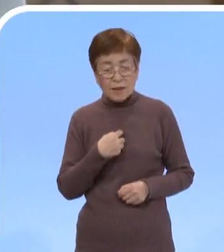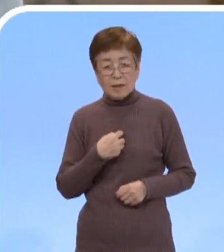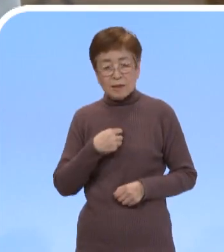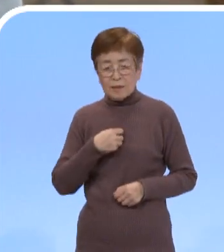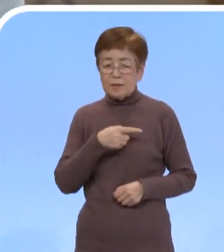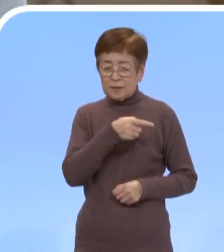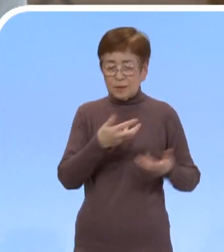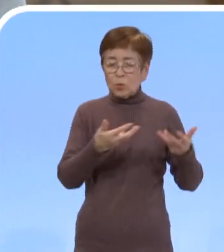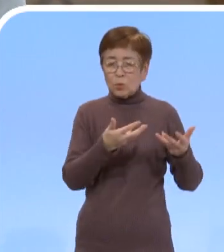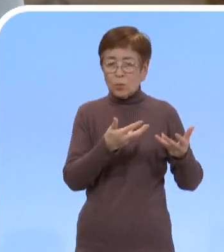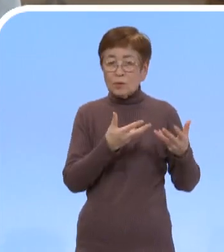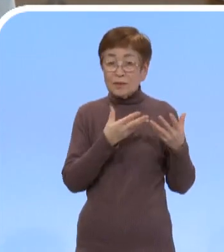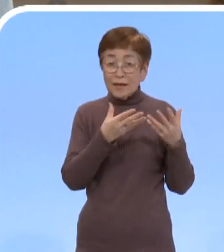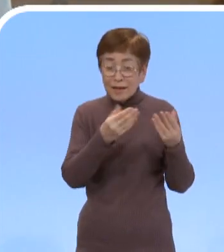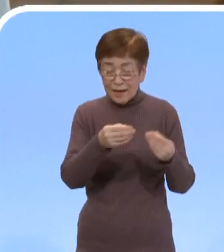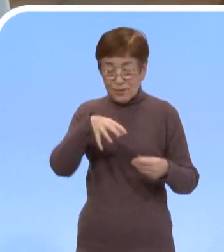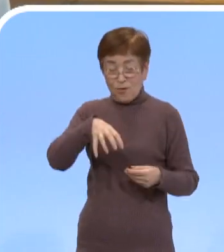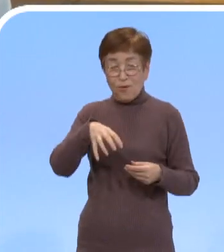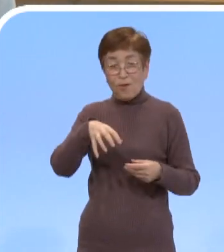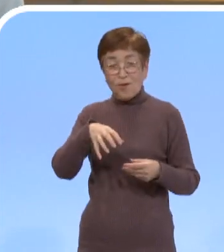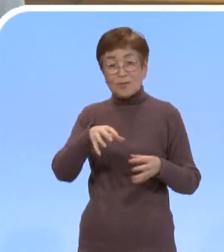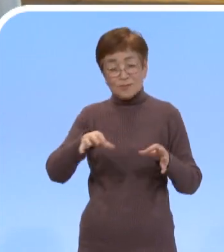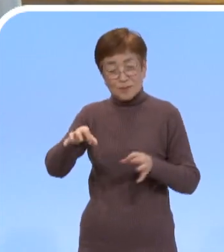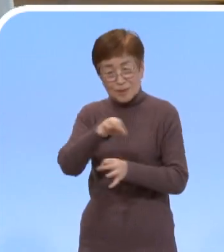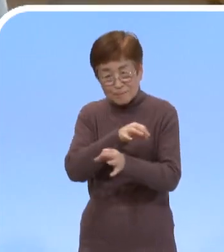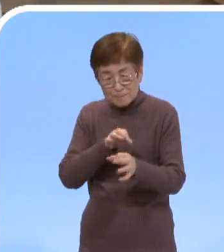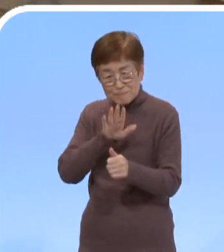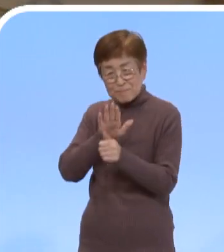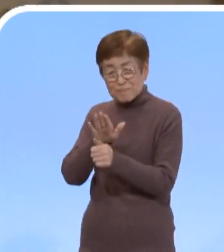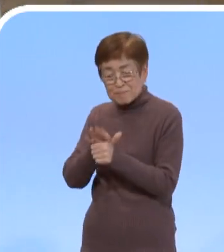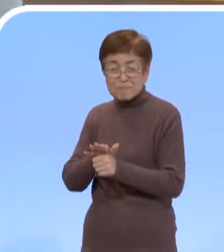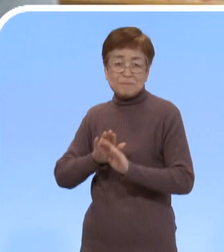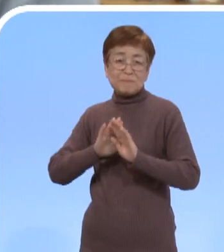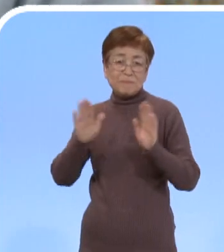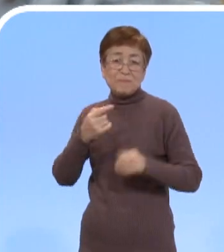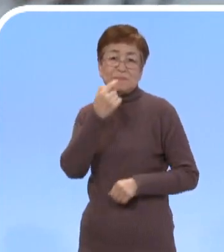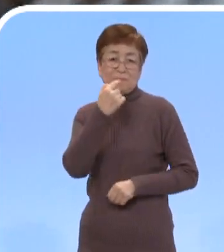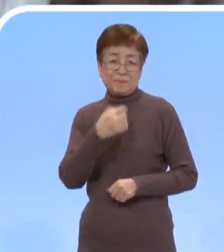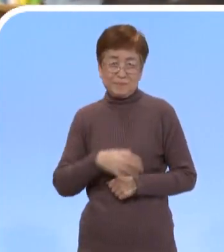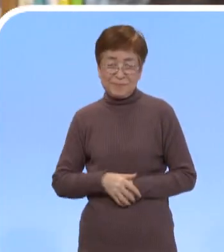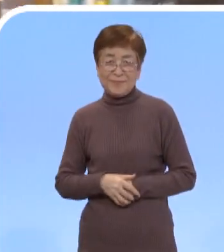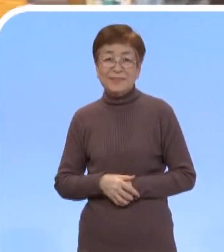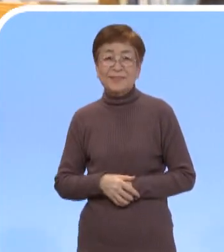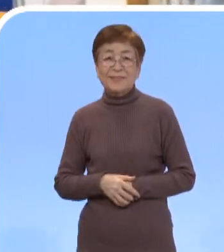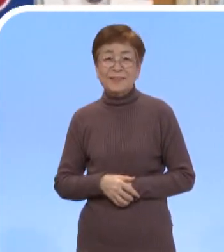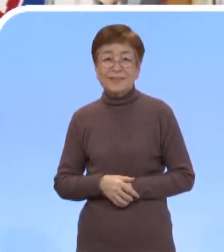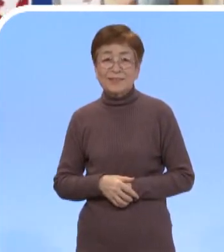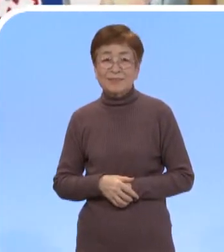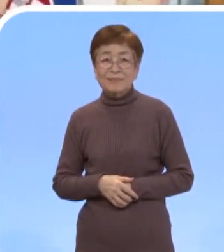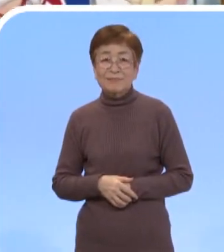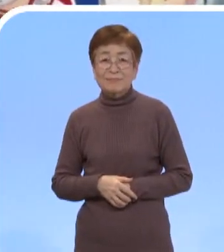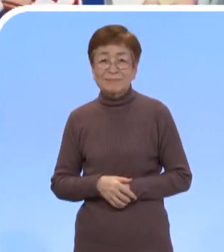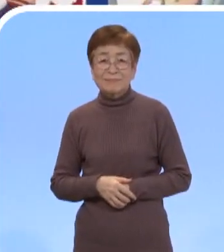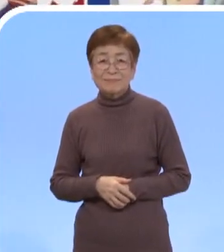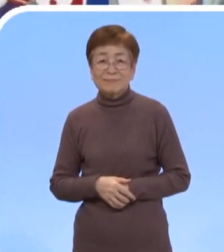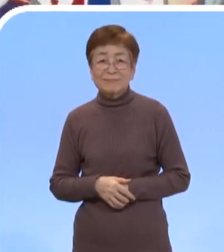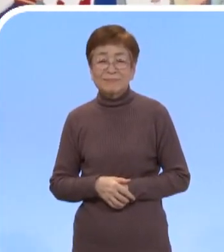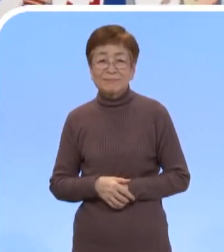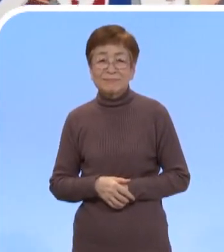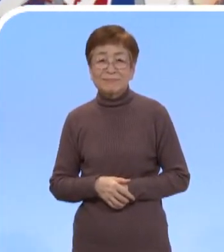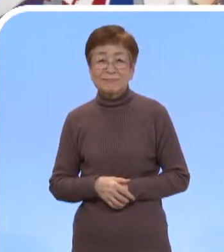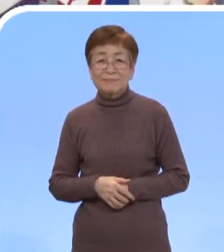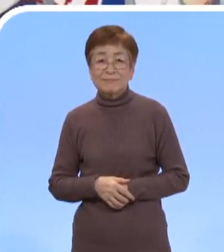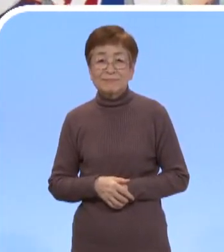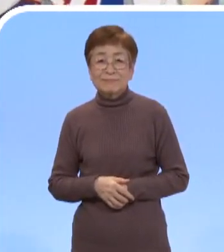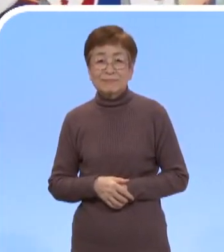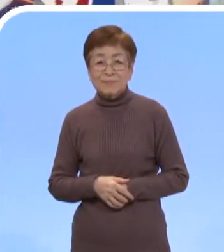が、バックヤードでお仕事をさせていただきながら、ここのオープンスペースの、お世話もさせていただいている